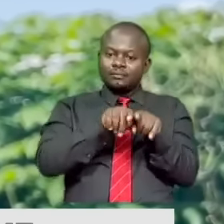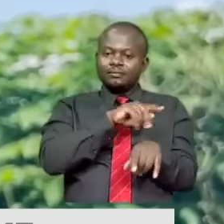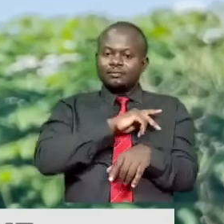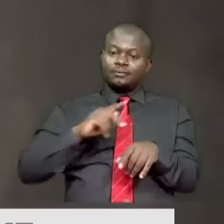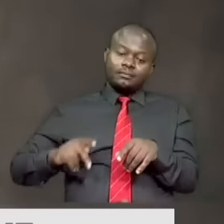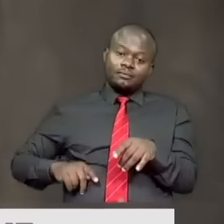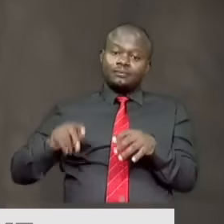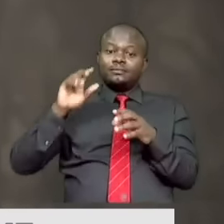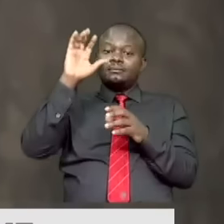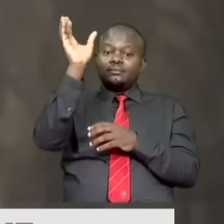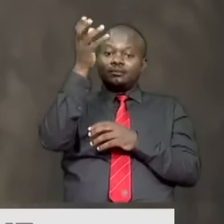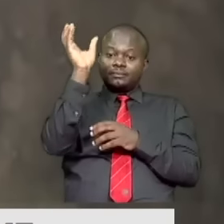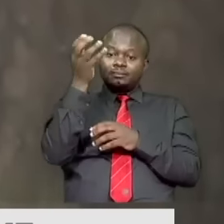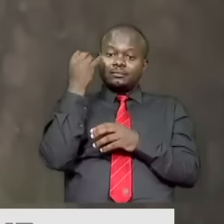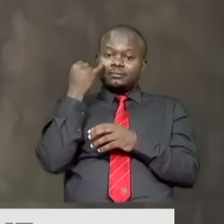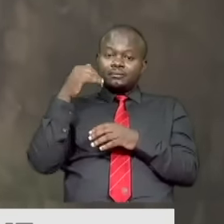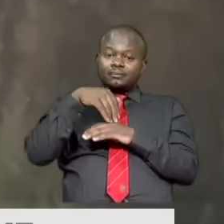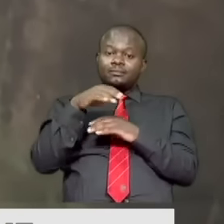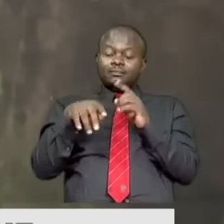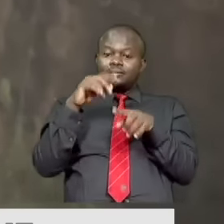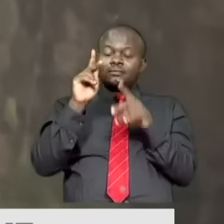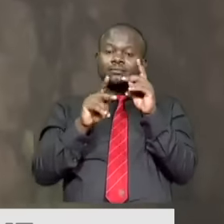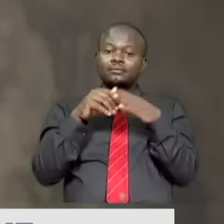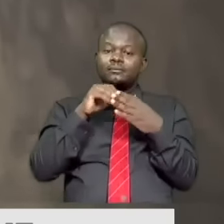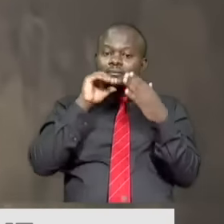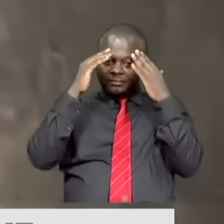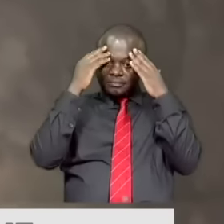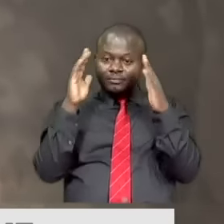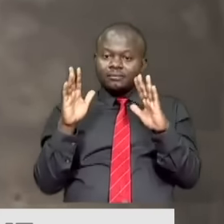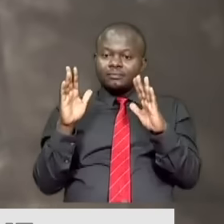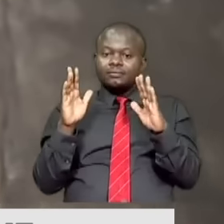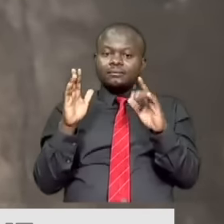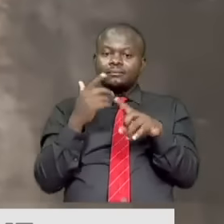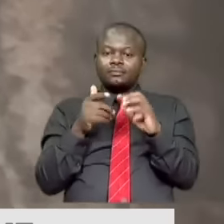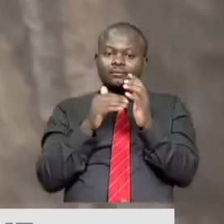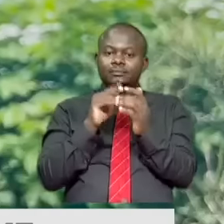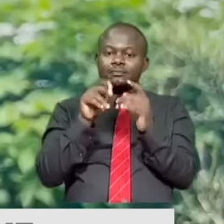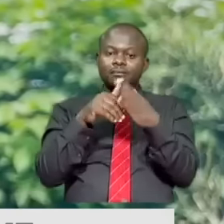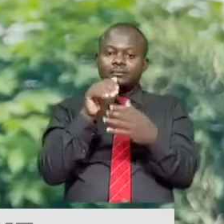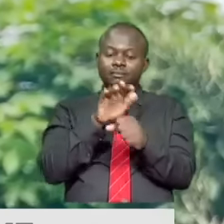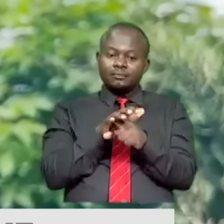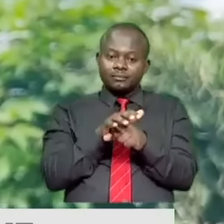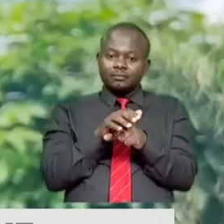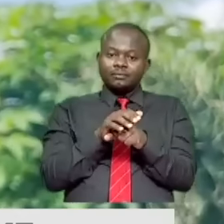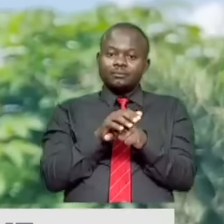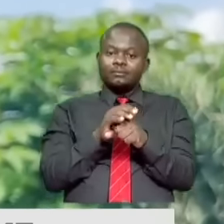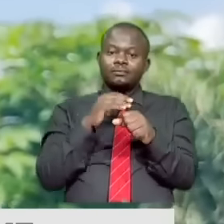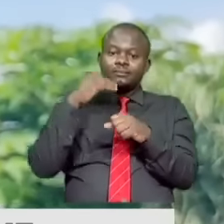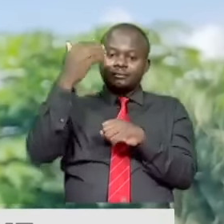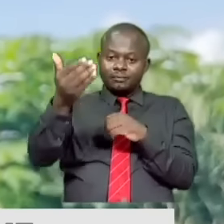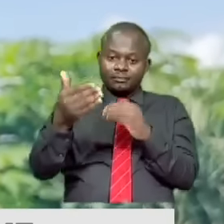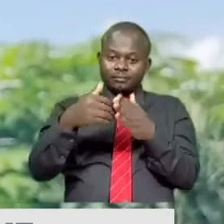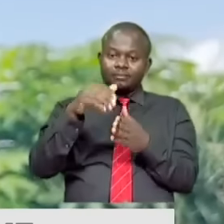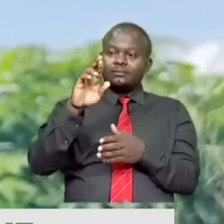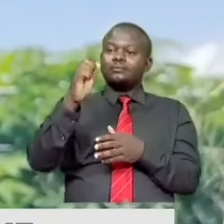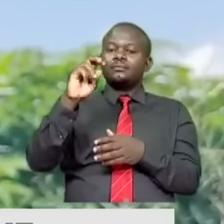iryo buye rero niba bari baryohereje ngo ryice abantu uko byari buri buze kugenda kandi abenshi byari ryanabamaze noneho ruganzu